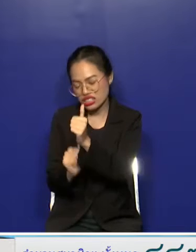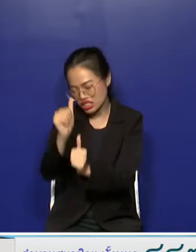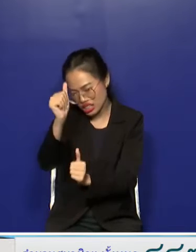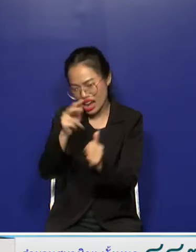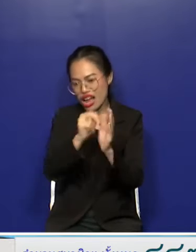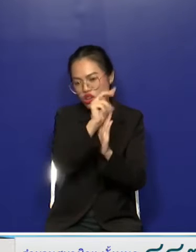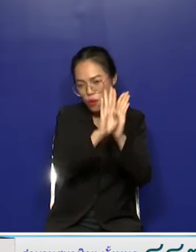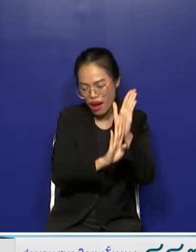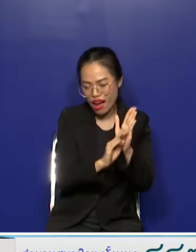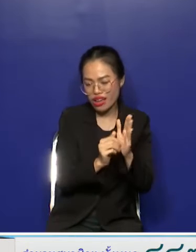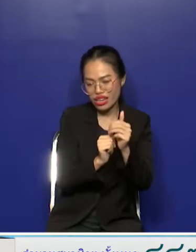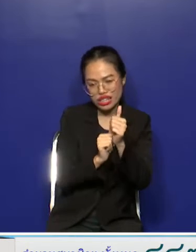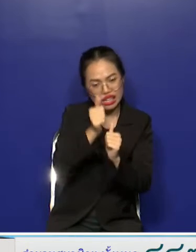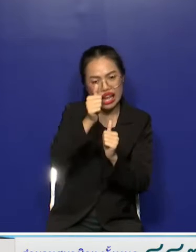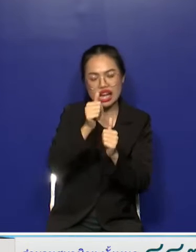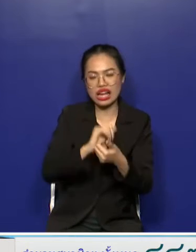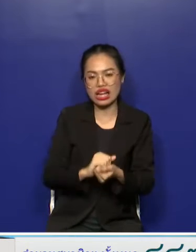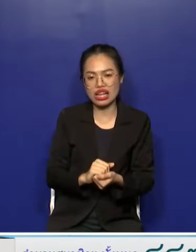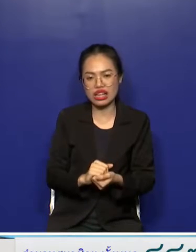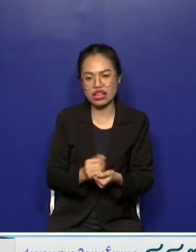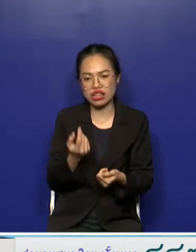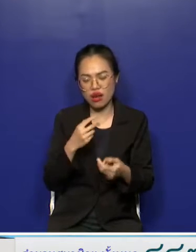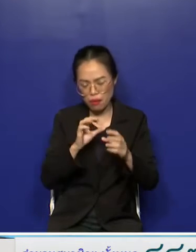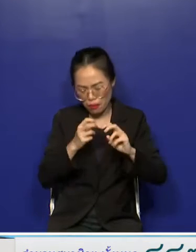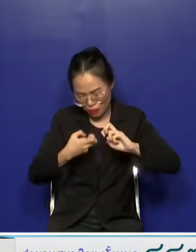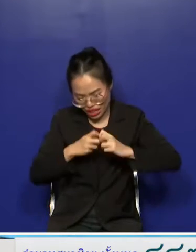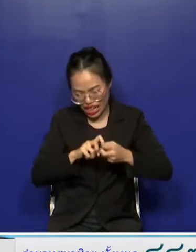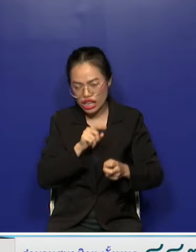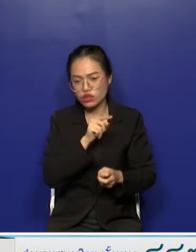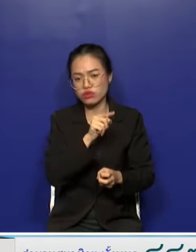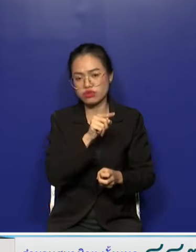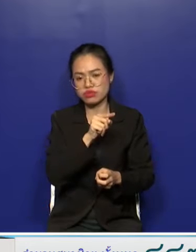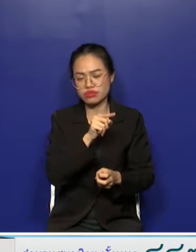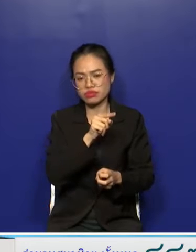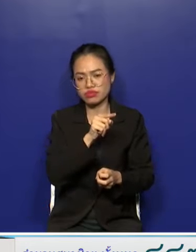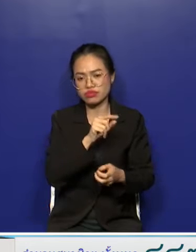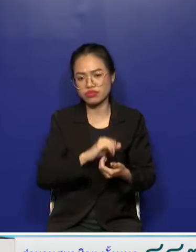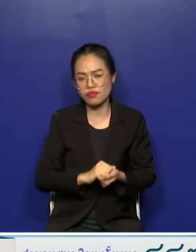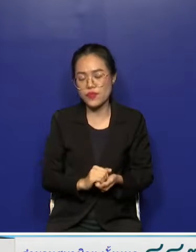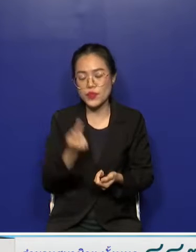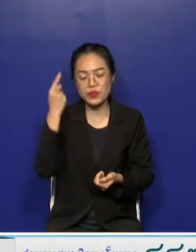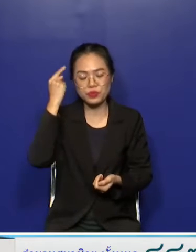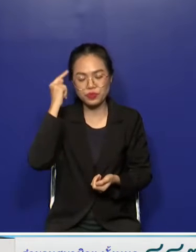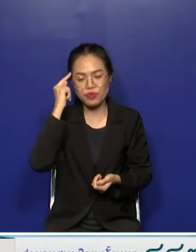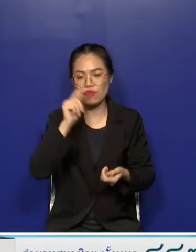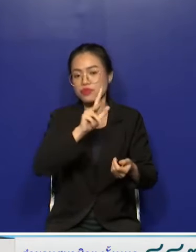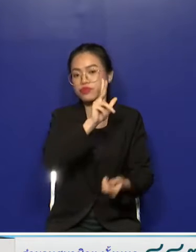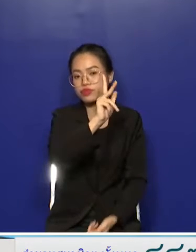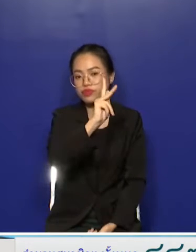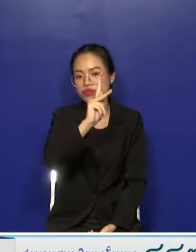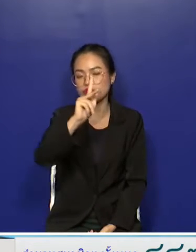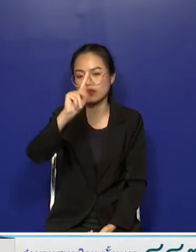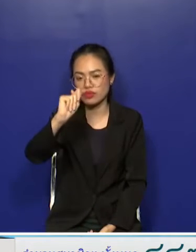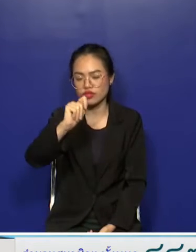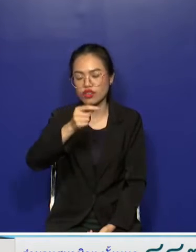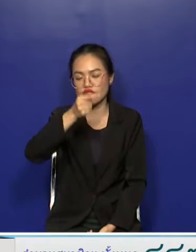และผสมัคร นะ ธรรมทานตรงนี้ผมวาเป็โจทยทางยถสาท Braี่สำนังาน ขนกรษกการเล